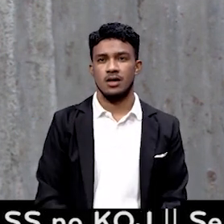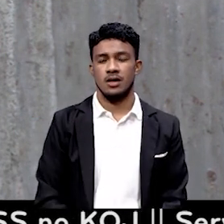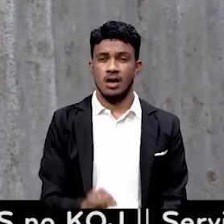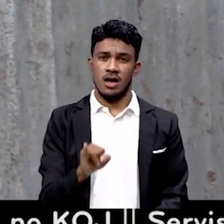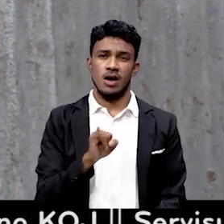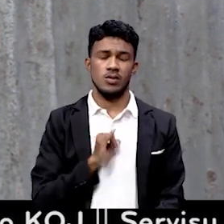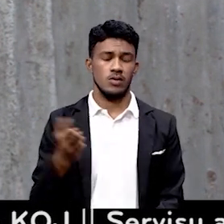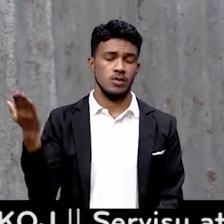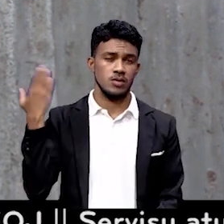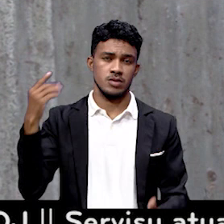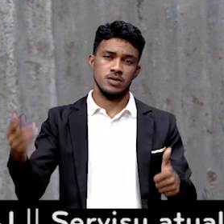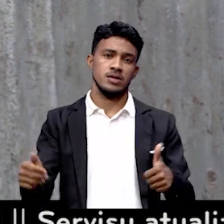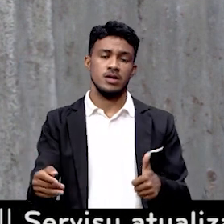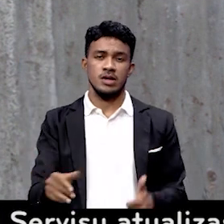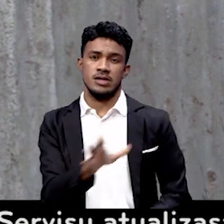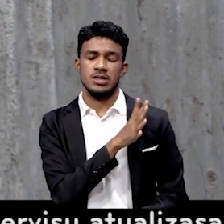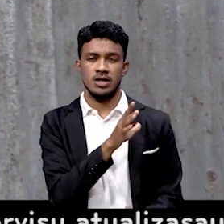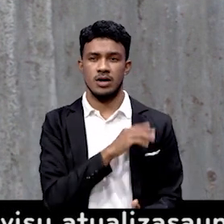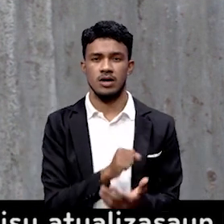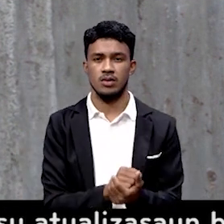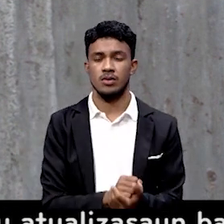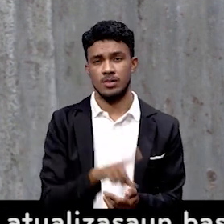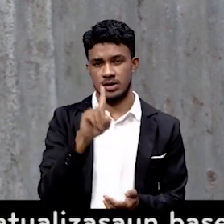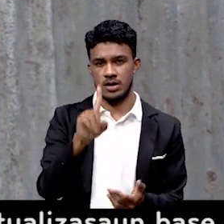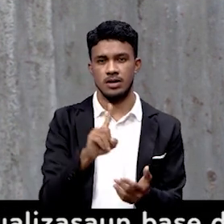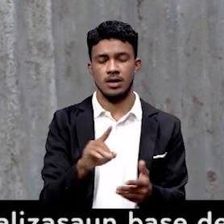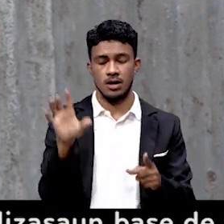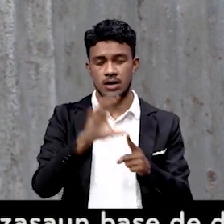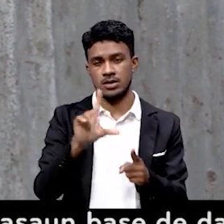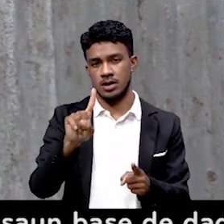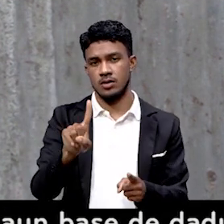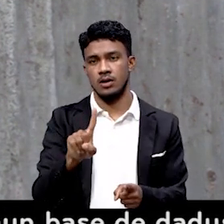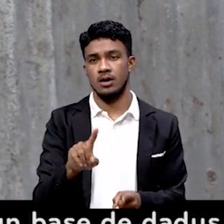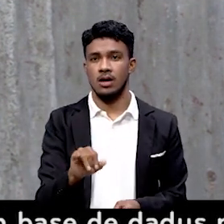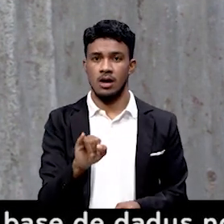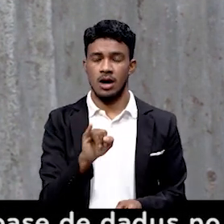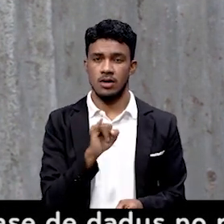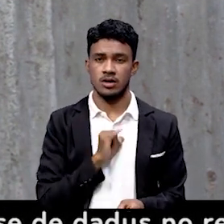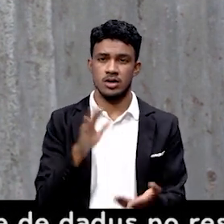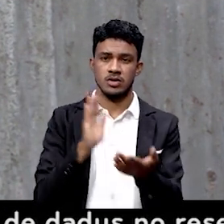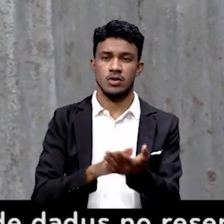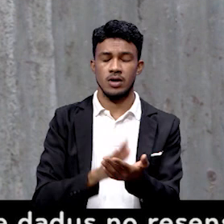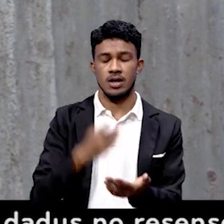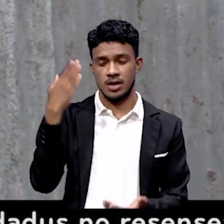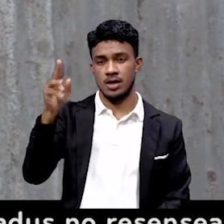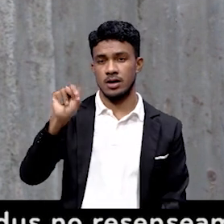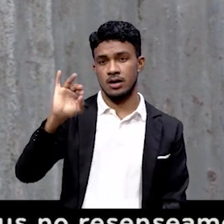sebelum tama iha semester semester 1 hau ulu ke sekolah ini kolau hau tama semester